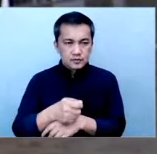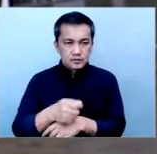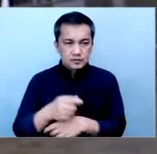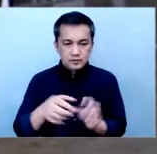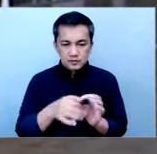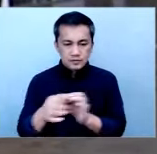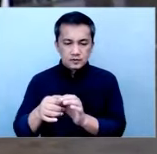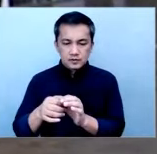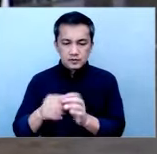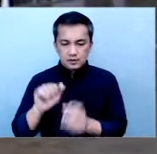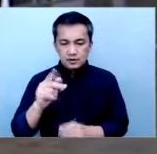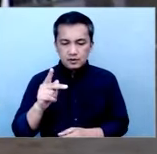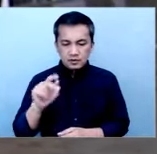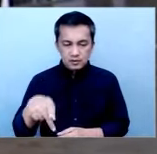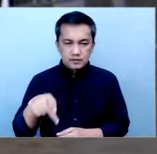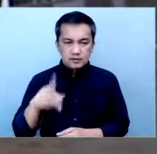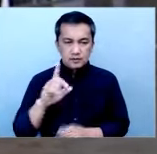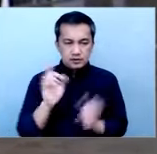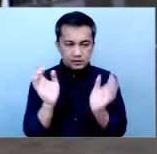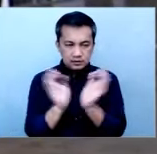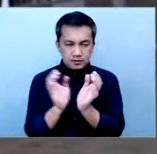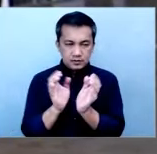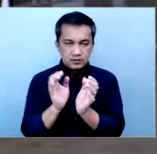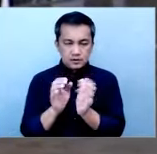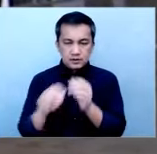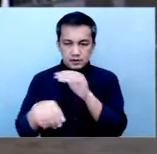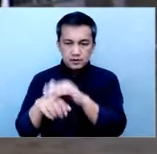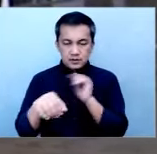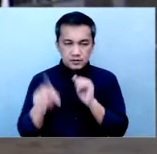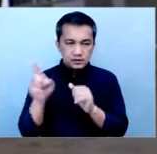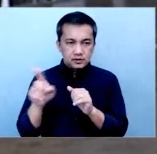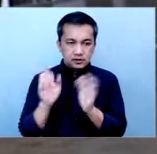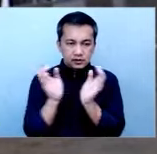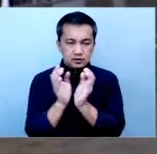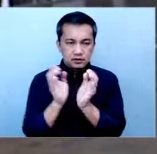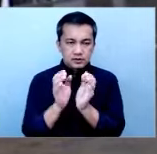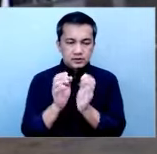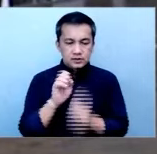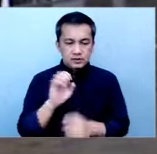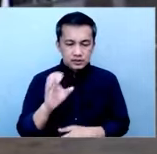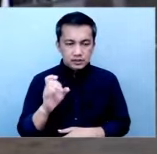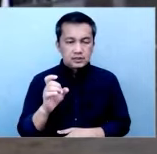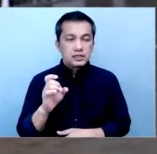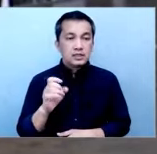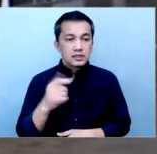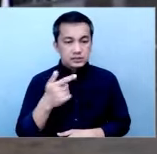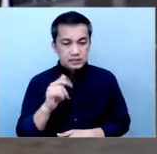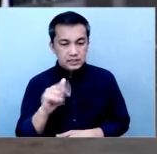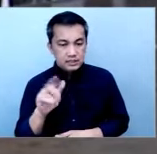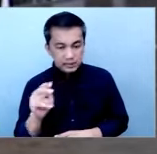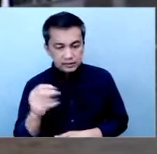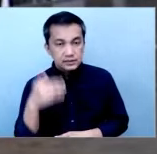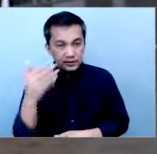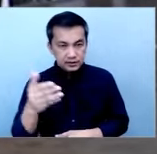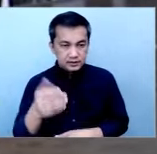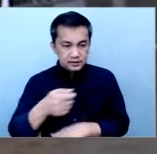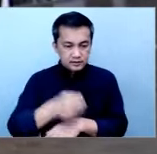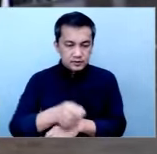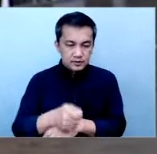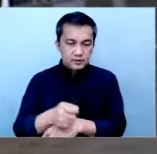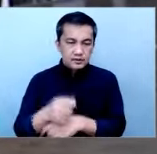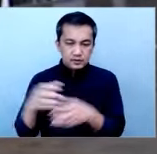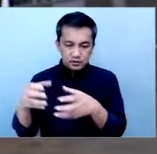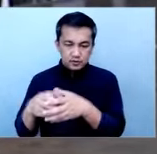programang ACAP ng DSWD. Ipatatawag din daw niya si DSWD Secretary Gatchalian sa susunod na pagdinig ng kanyang